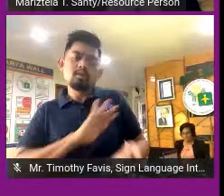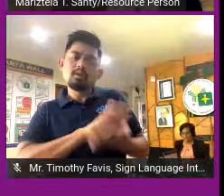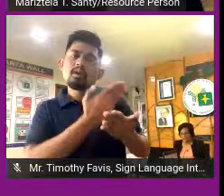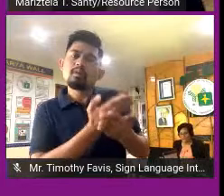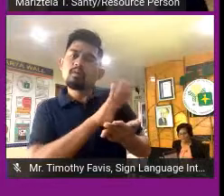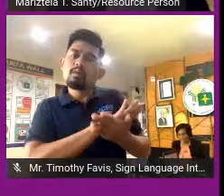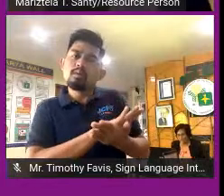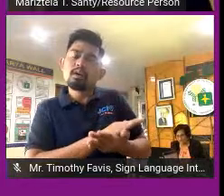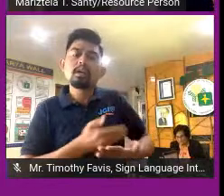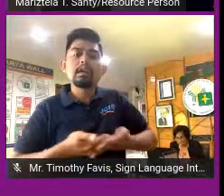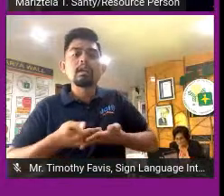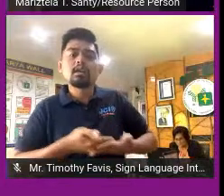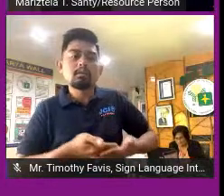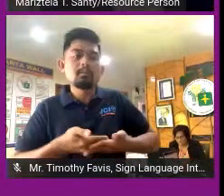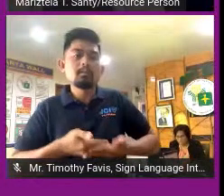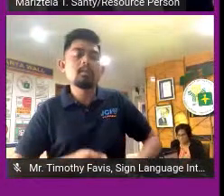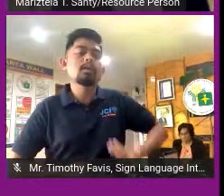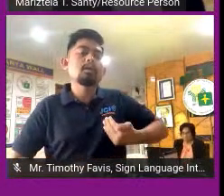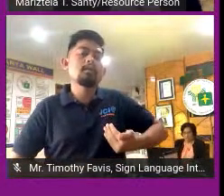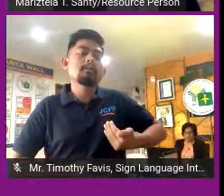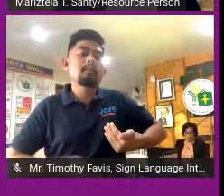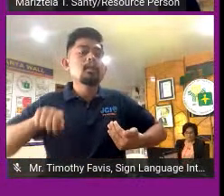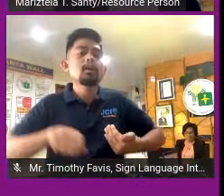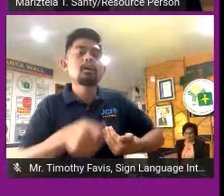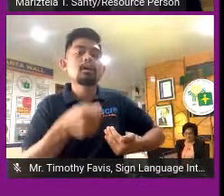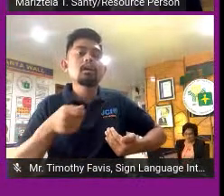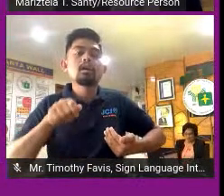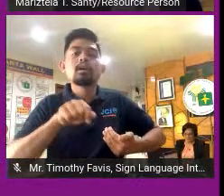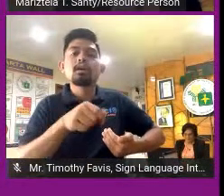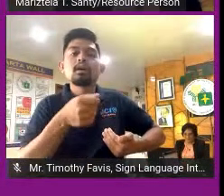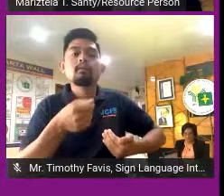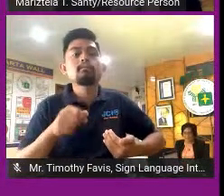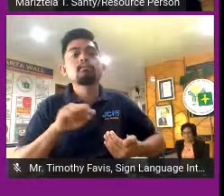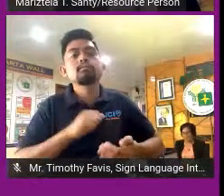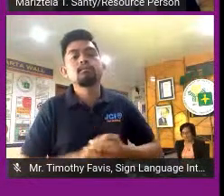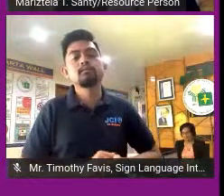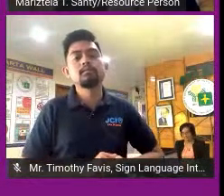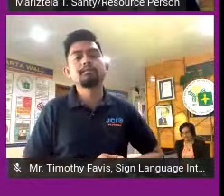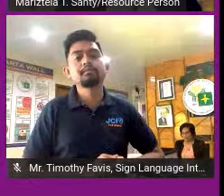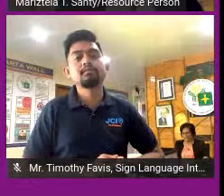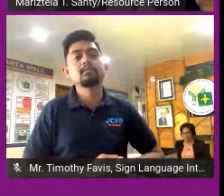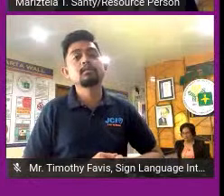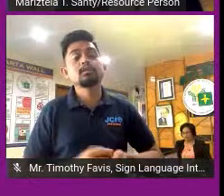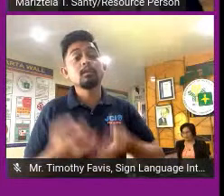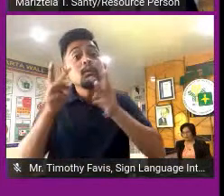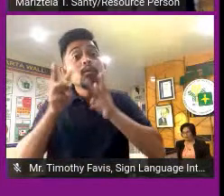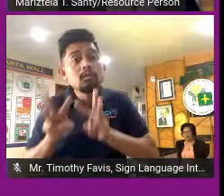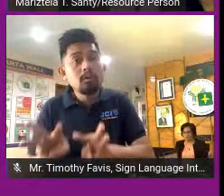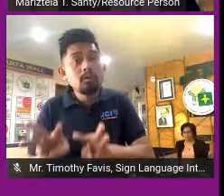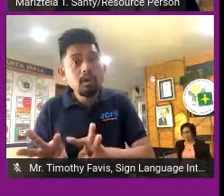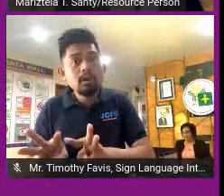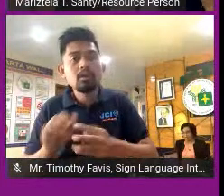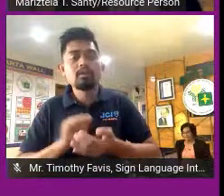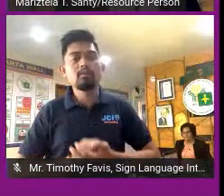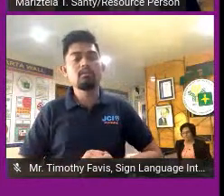nagluluto, nag-aalaga ng mga anak, nag-aalaga ng anak niya habang nagluluto.